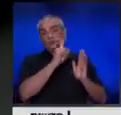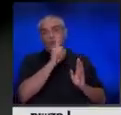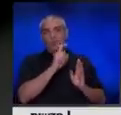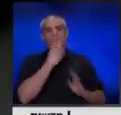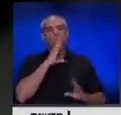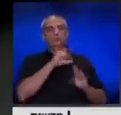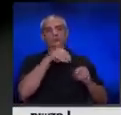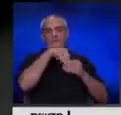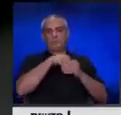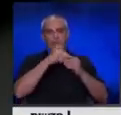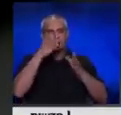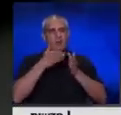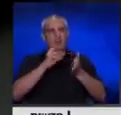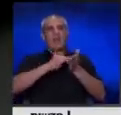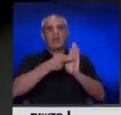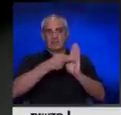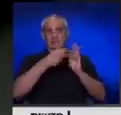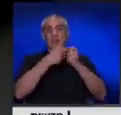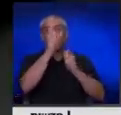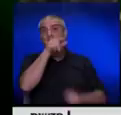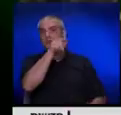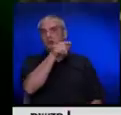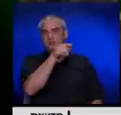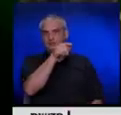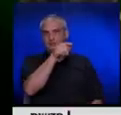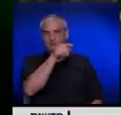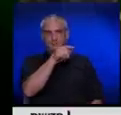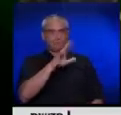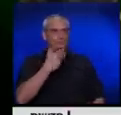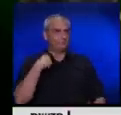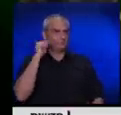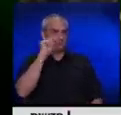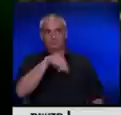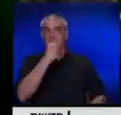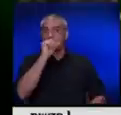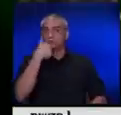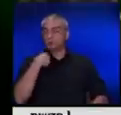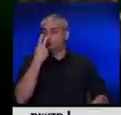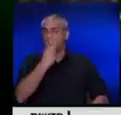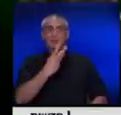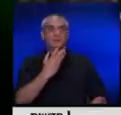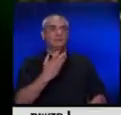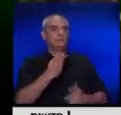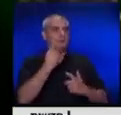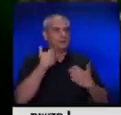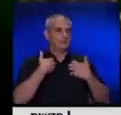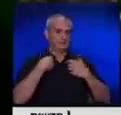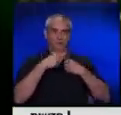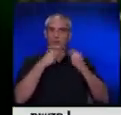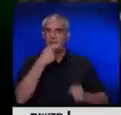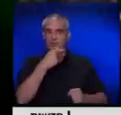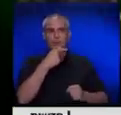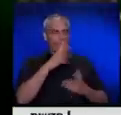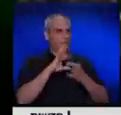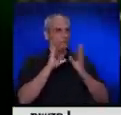מושתק בתוך המסדרונות והחדרים לגבי האיש הזה. אני אפשר להגעתי הדבר הראשון שאני ראיתי, שיש אחד השקעים בשנה ג'